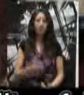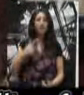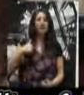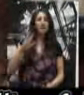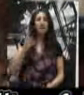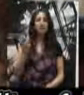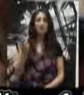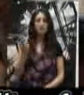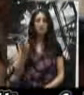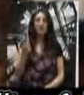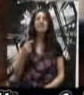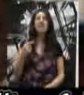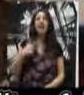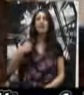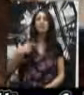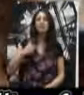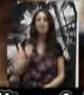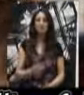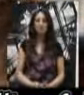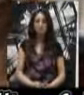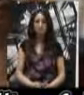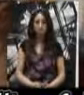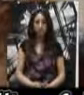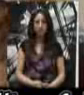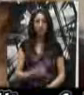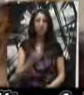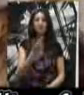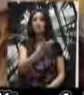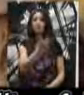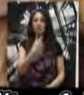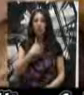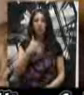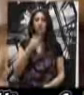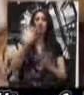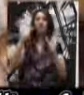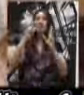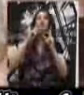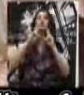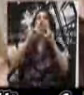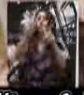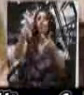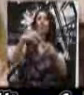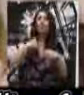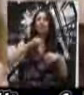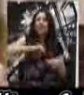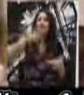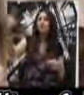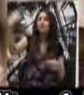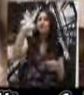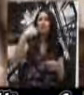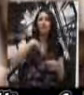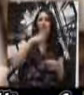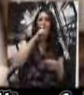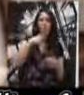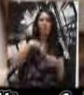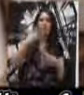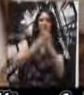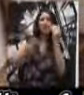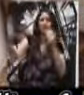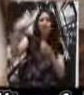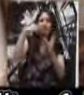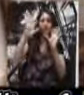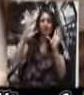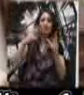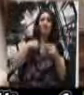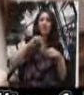اسمه ايه؟ اسمه اسلام. طب كلميه. يا ريت يا ريت يشوفني. قولي له عايزه ايه؟ يا ريت